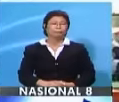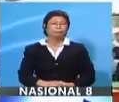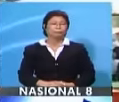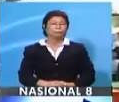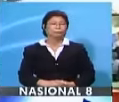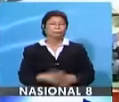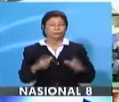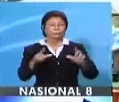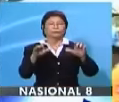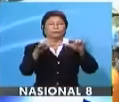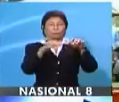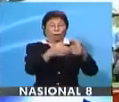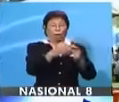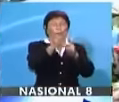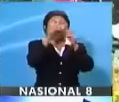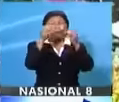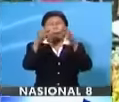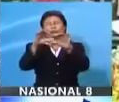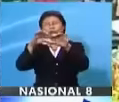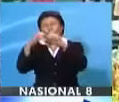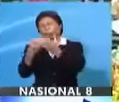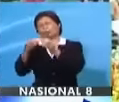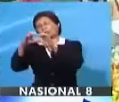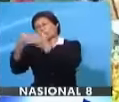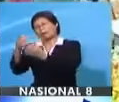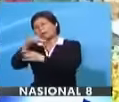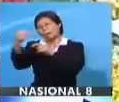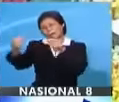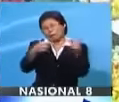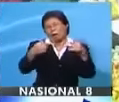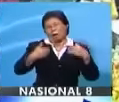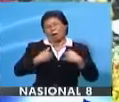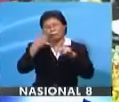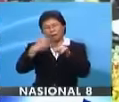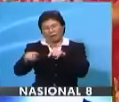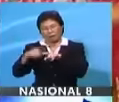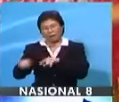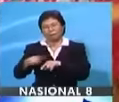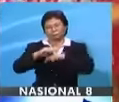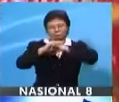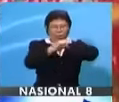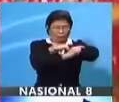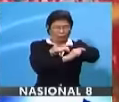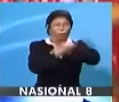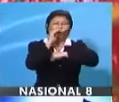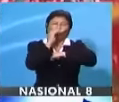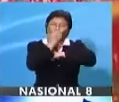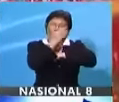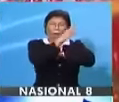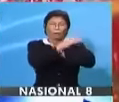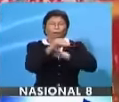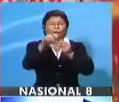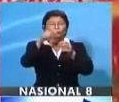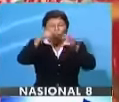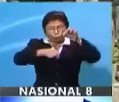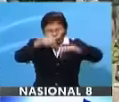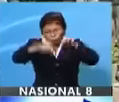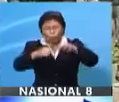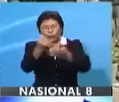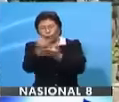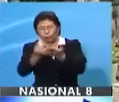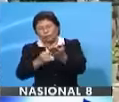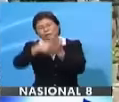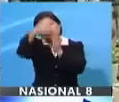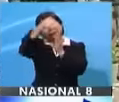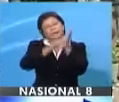Selain kategori utama itu, banyak kategori lain dipertandingkan merangkumi pelbagai jenis taman, bunga-bungaan, gubahan, lukisan